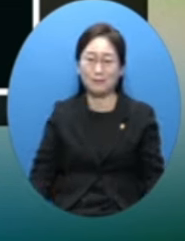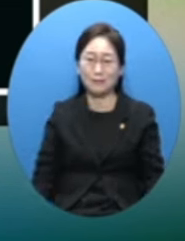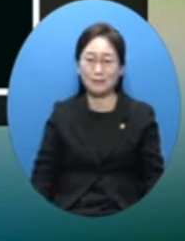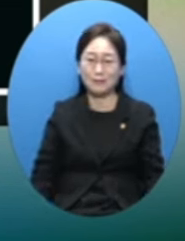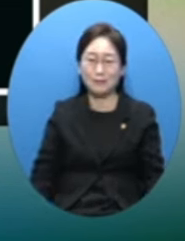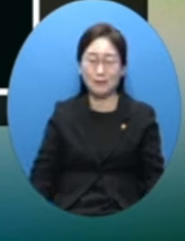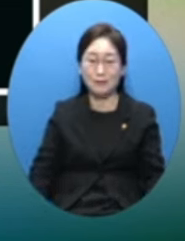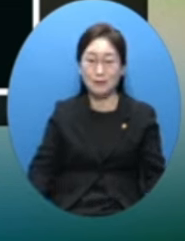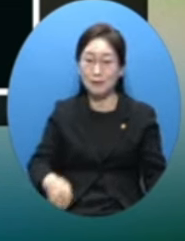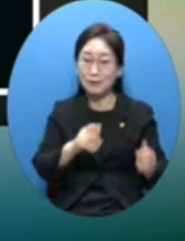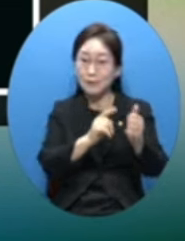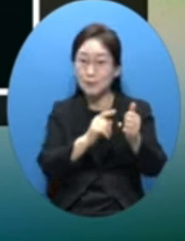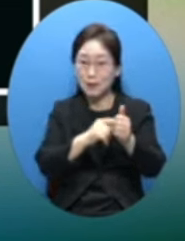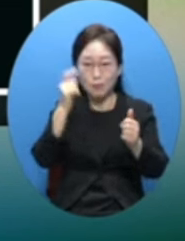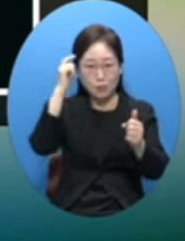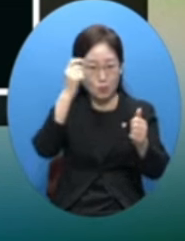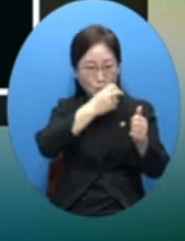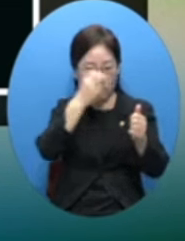이분은 머리가 굉장히 좋아서